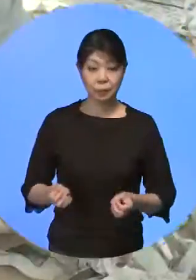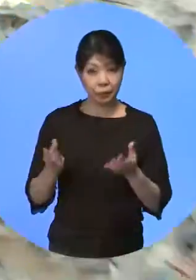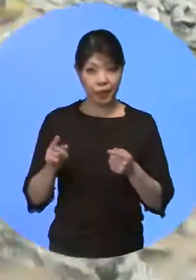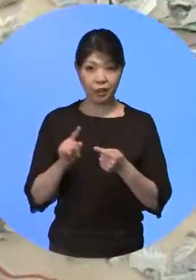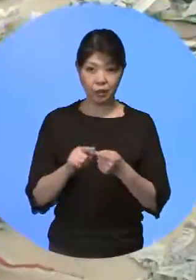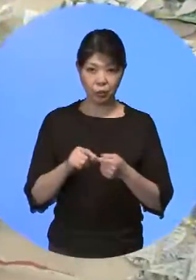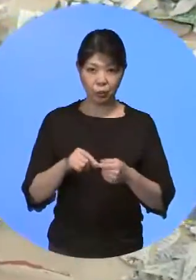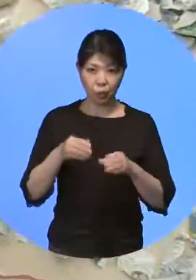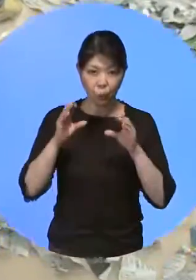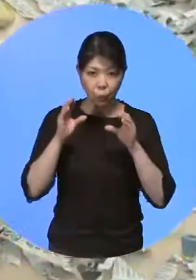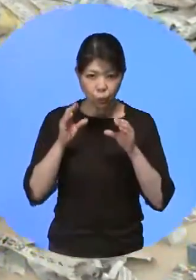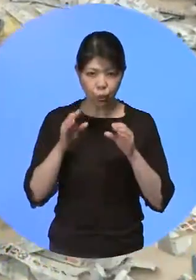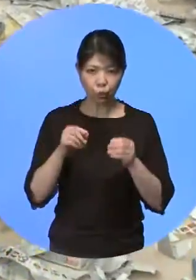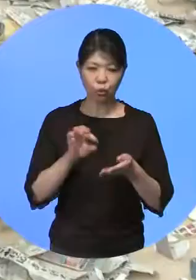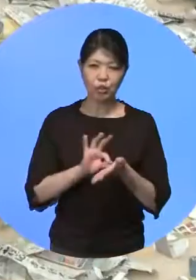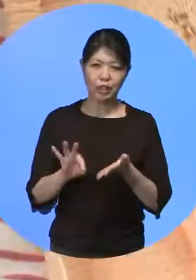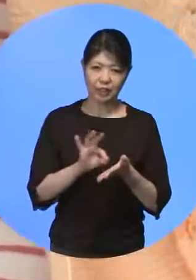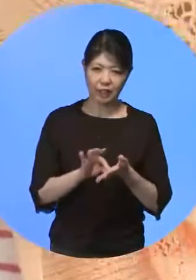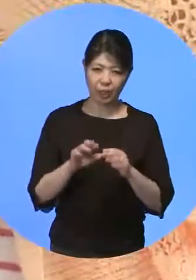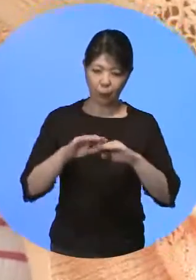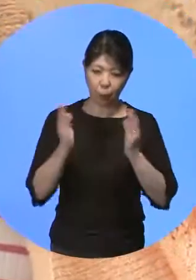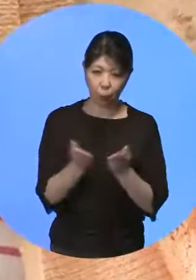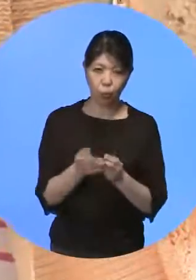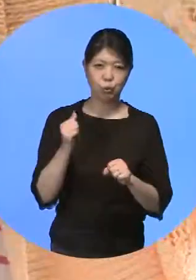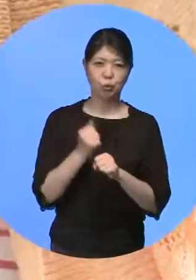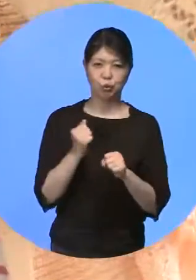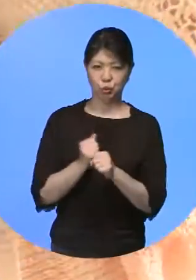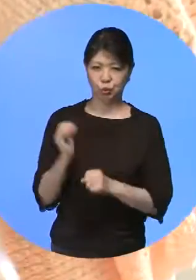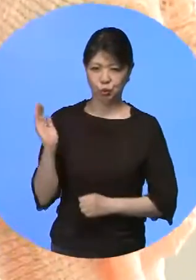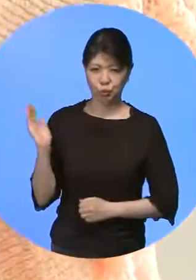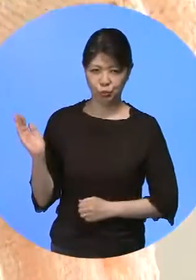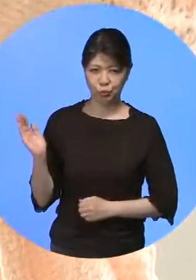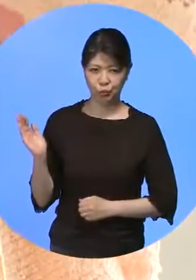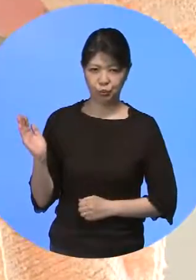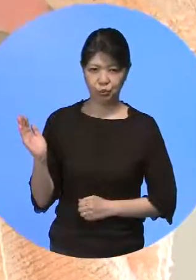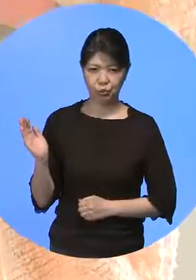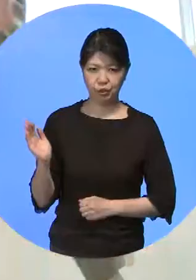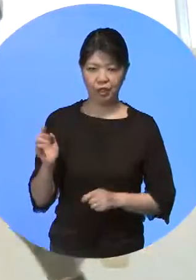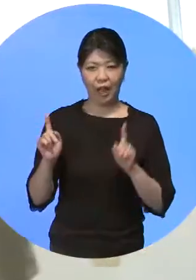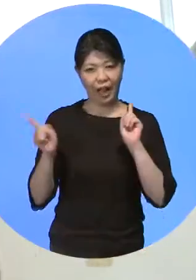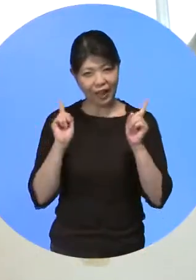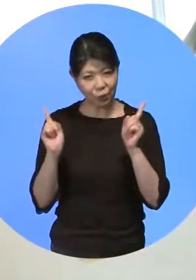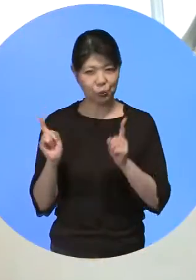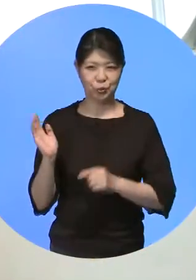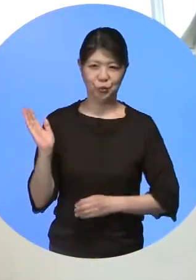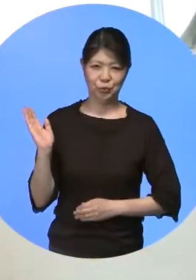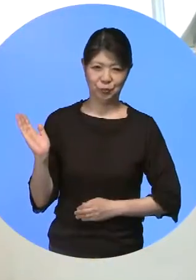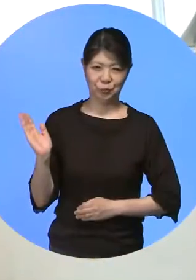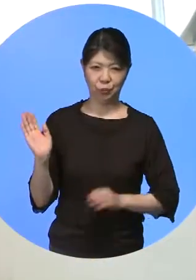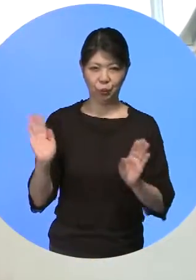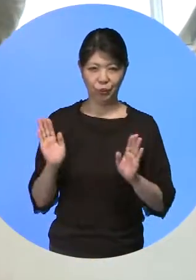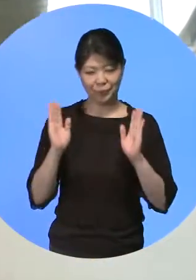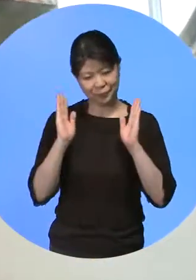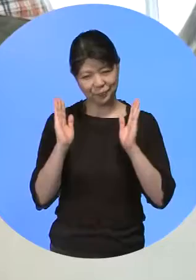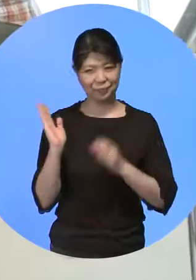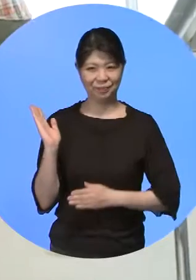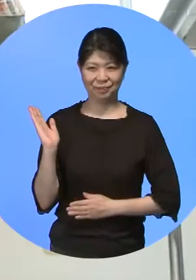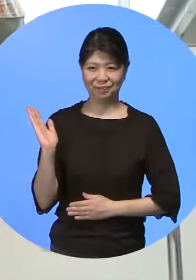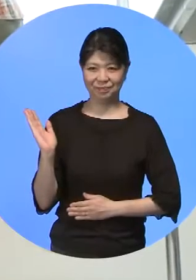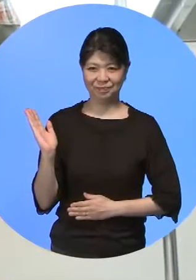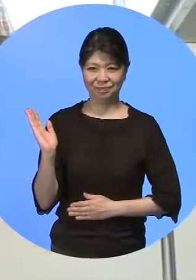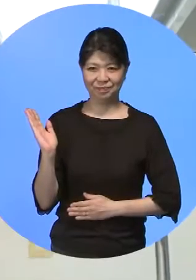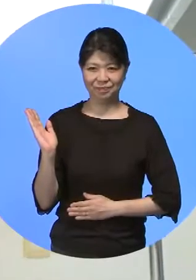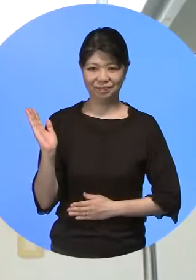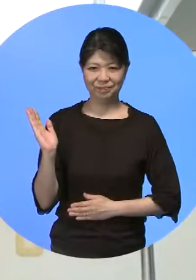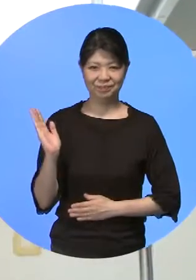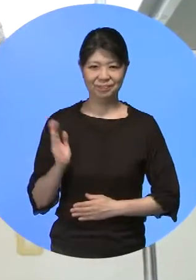また作った紙吹雪とビニール袋を使って簡単なボールを作り、ボール遊び。子どもたちは夢中